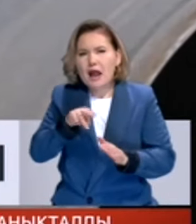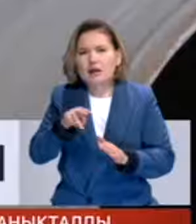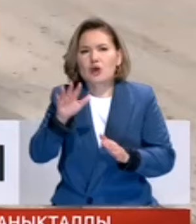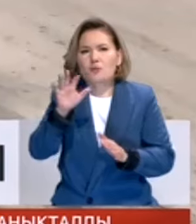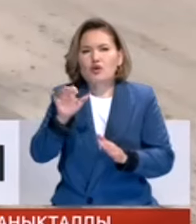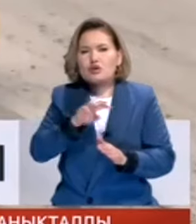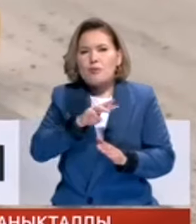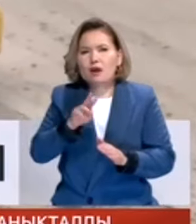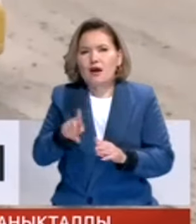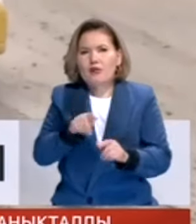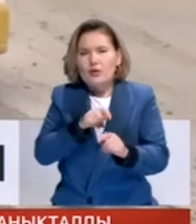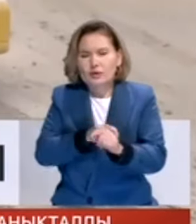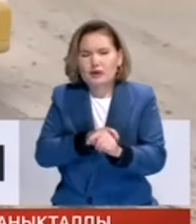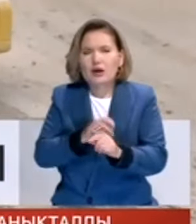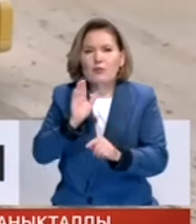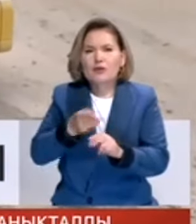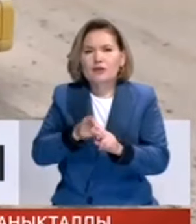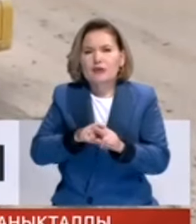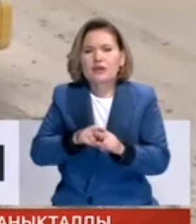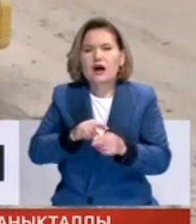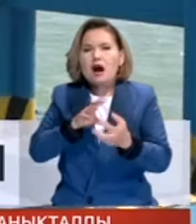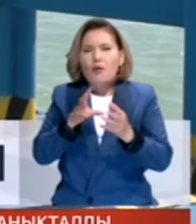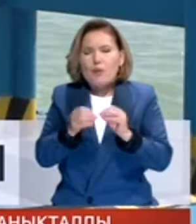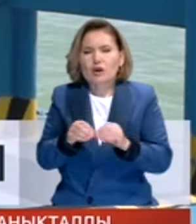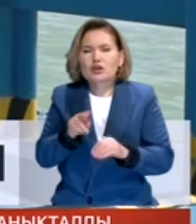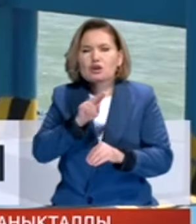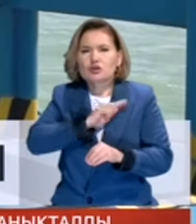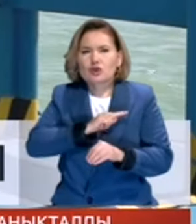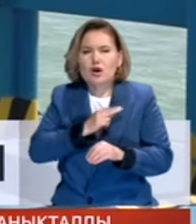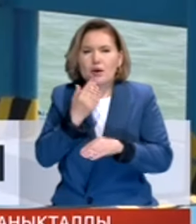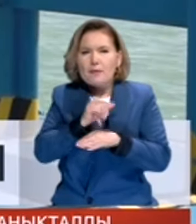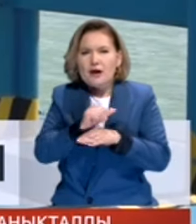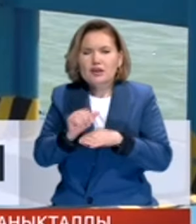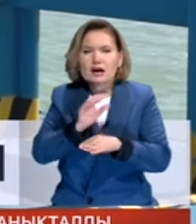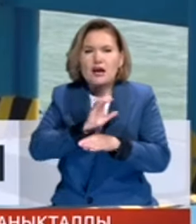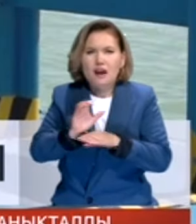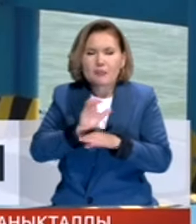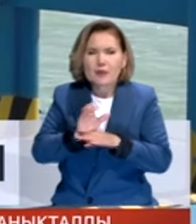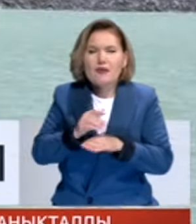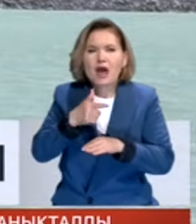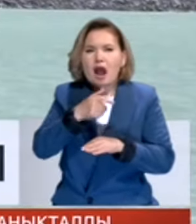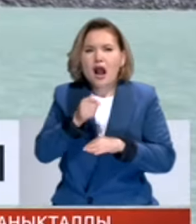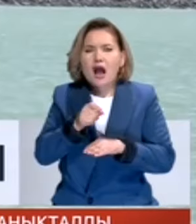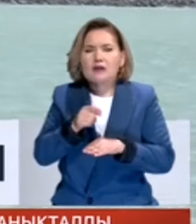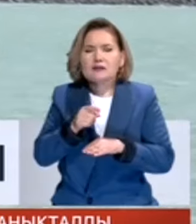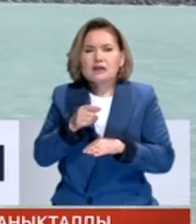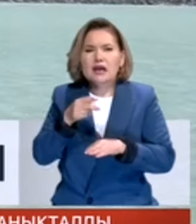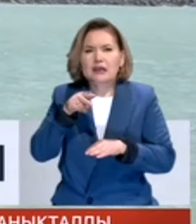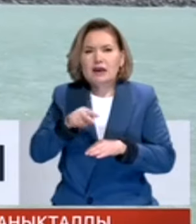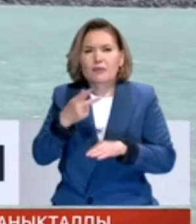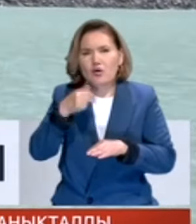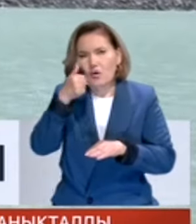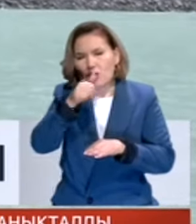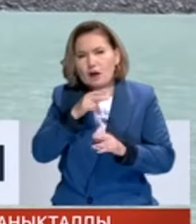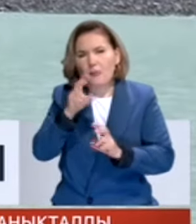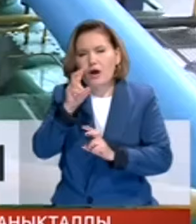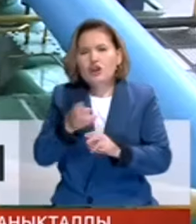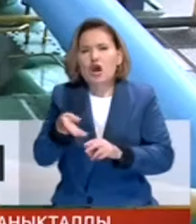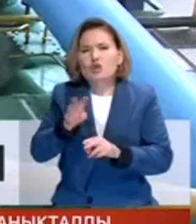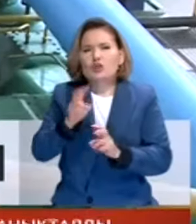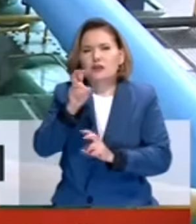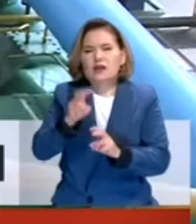метрге жетеді. Тапшылыққа жол бермей экспорттық әлеуетті арттыру үшін 2030 жылға дейін көгілдір отынды өңдейтін 4 зауыт